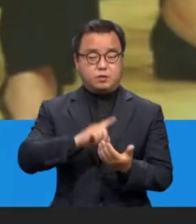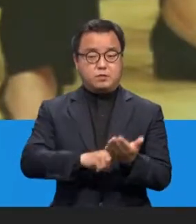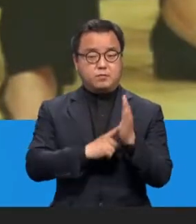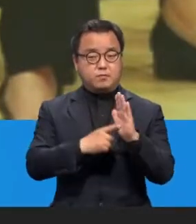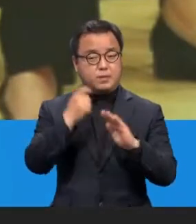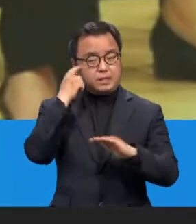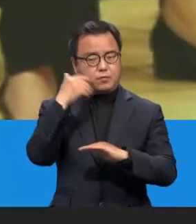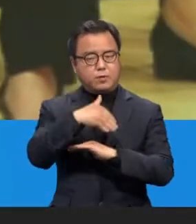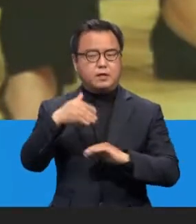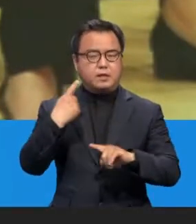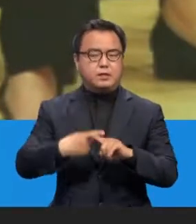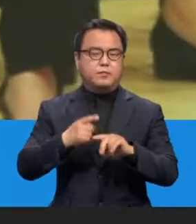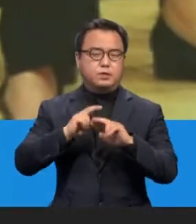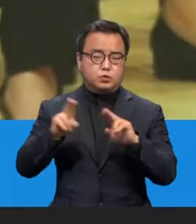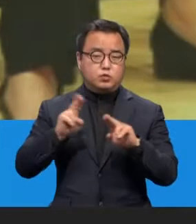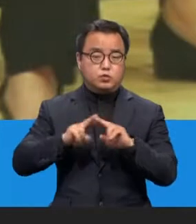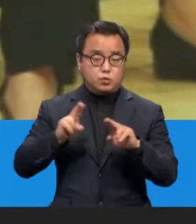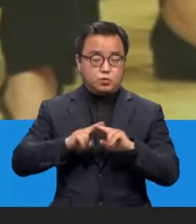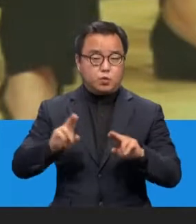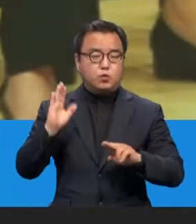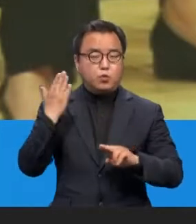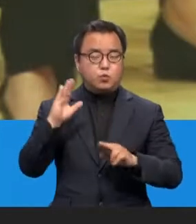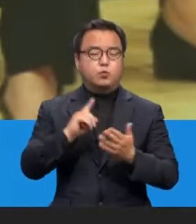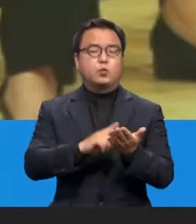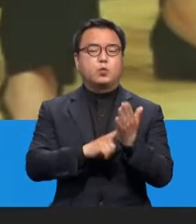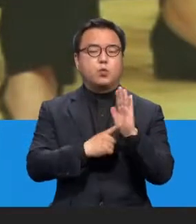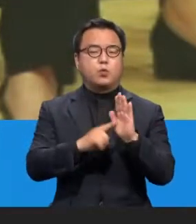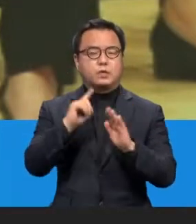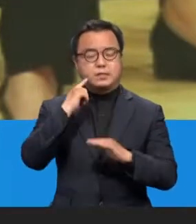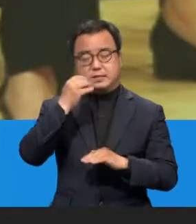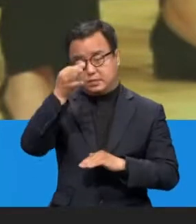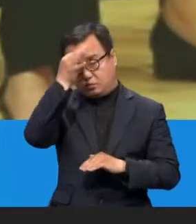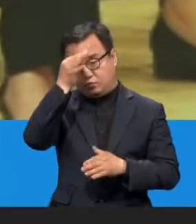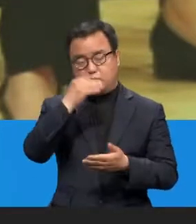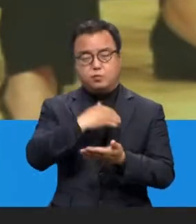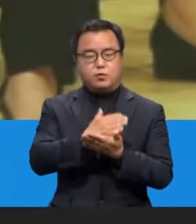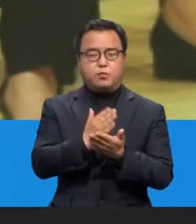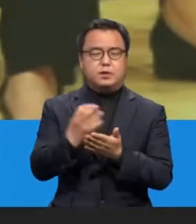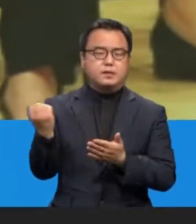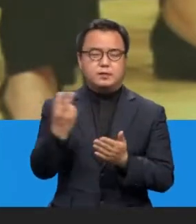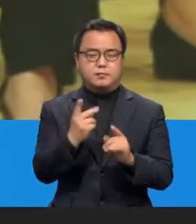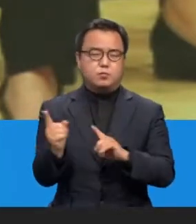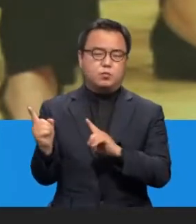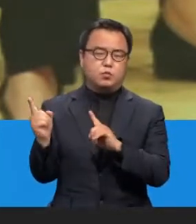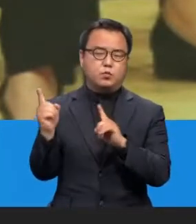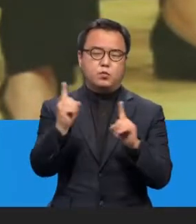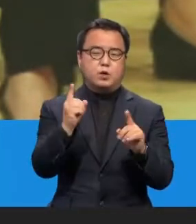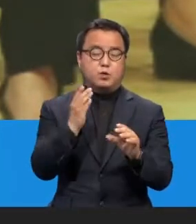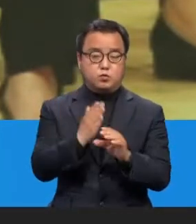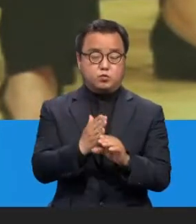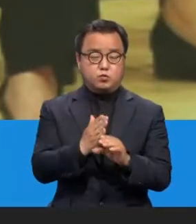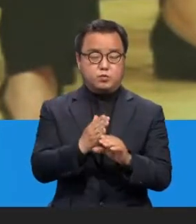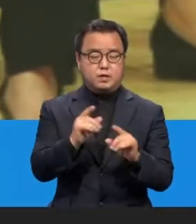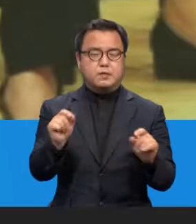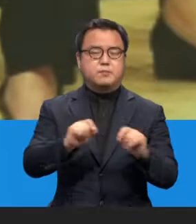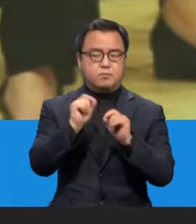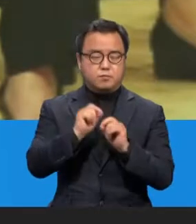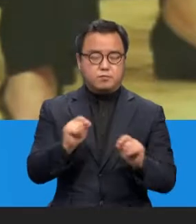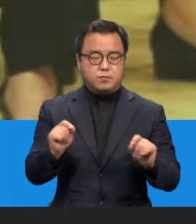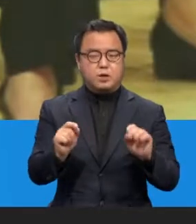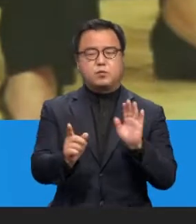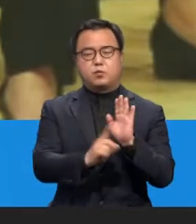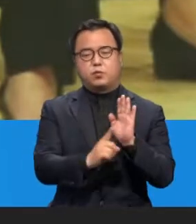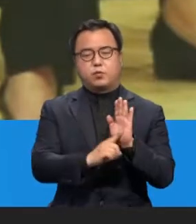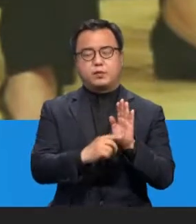최근 공연 예술계가 조금씩 다시 살아나면서 미뤄졌던 베토벤 기획 연주들이 하나 둘씩 무대에 오르고